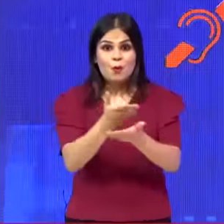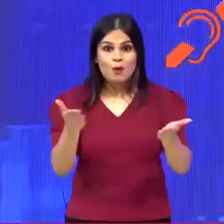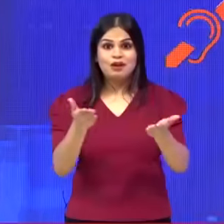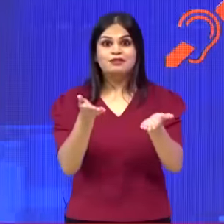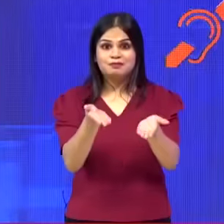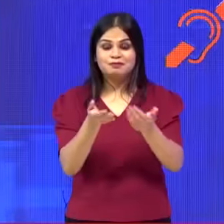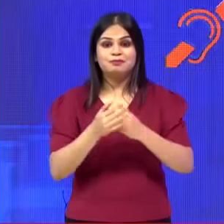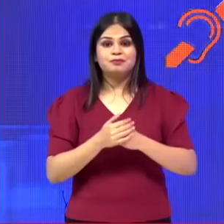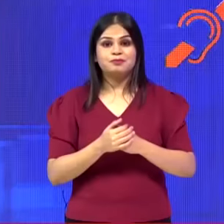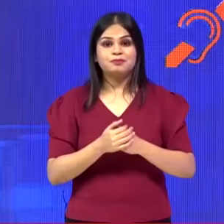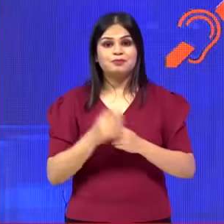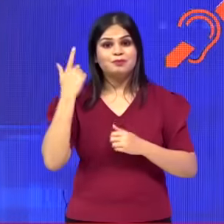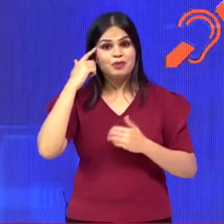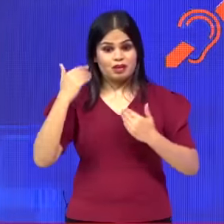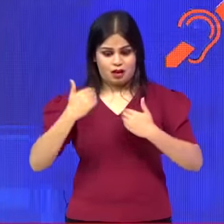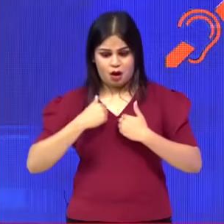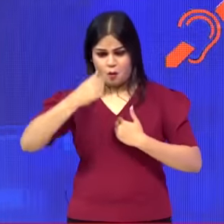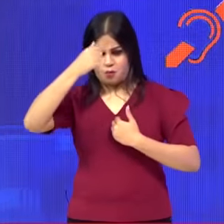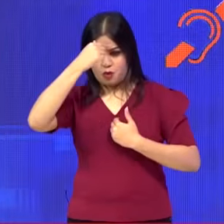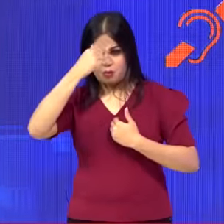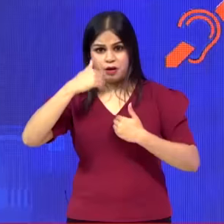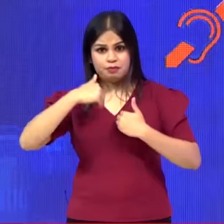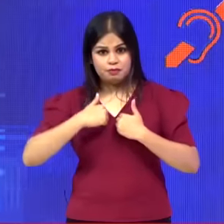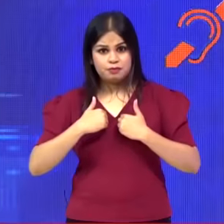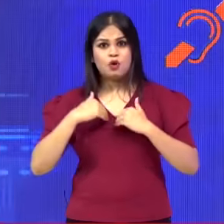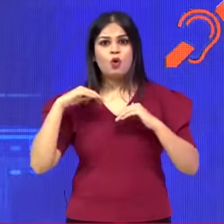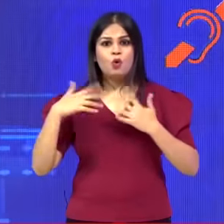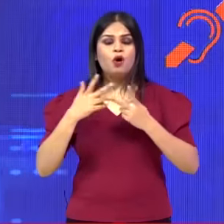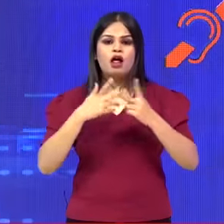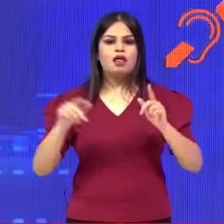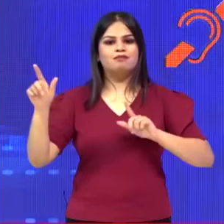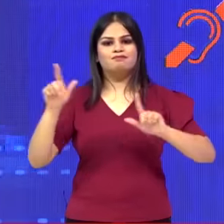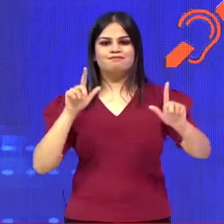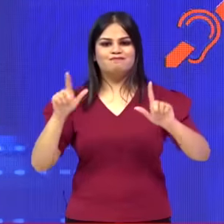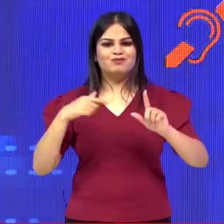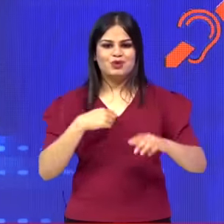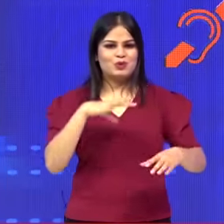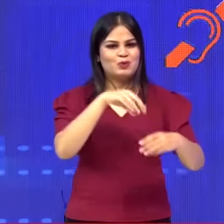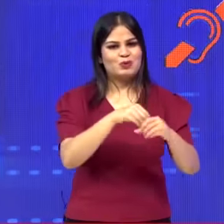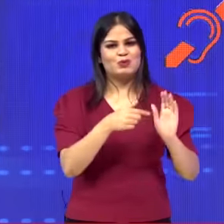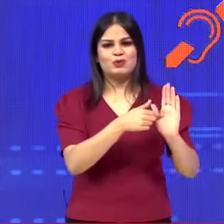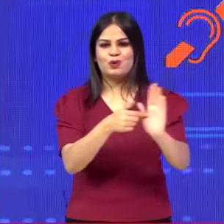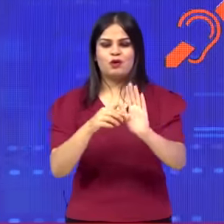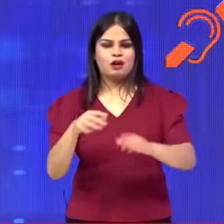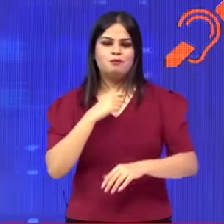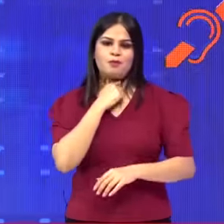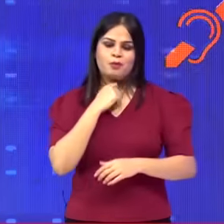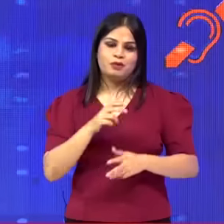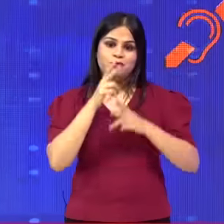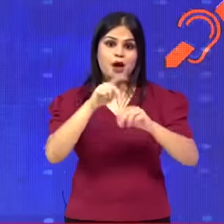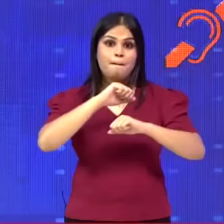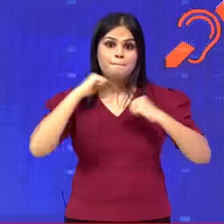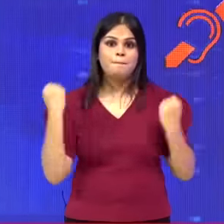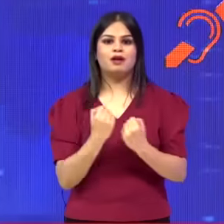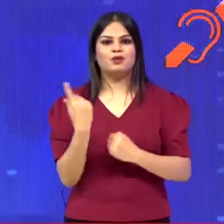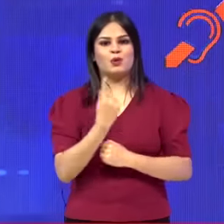आपको हमारी तकलीफ भी आपको वो स्क्रीन पे नहीं दिखाई देगी, ये गारंटी, वो मेहनत दिखाई देगी,